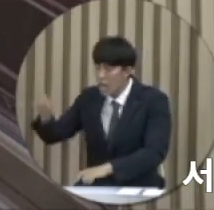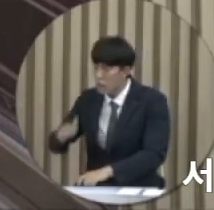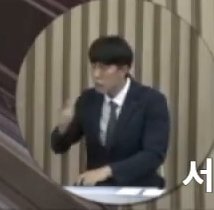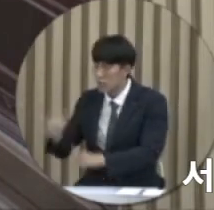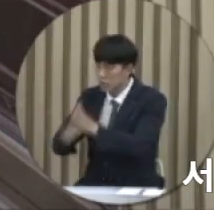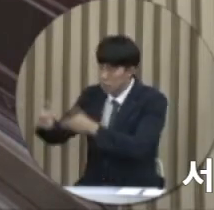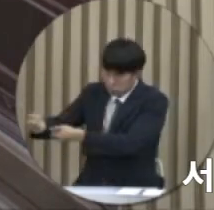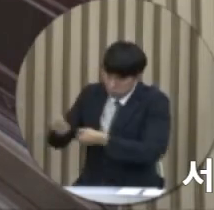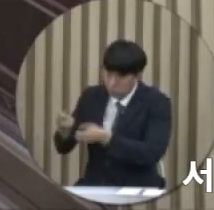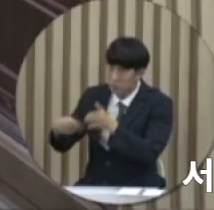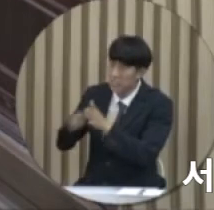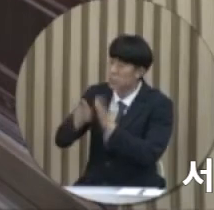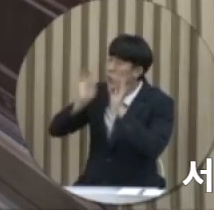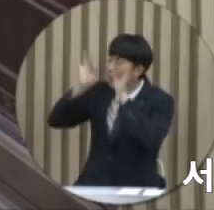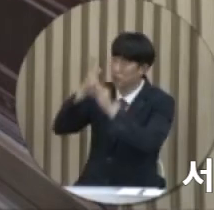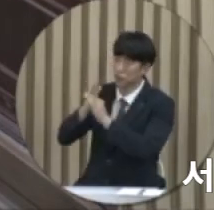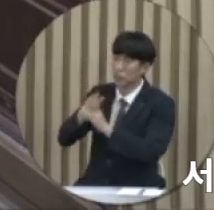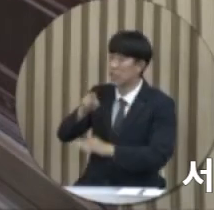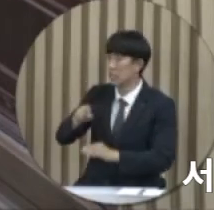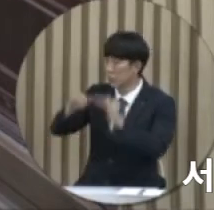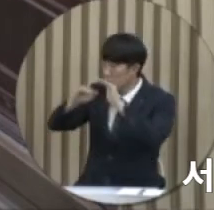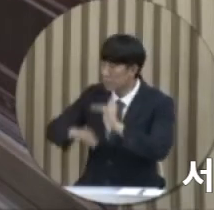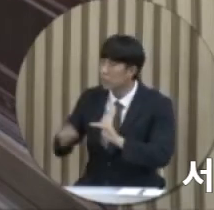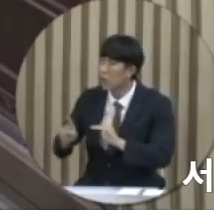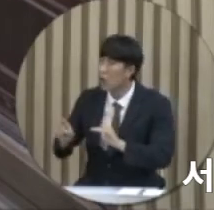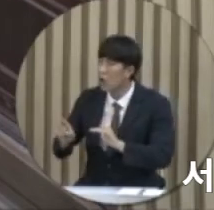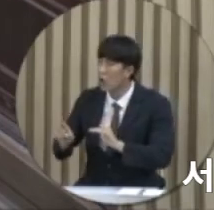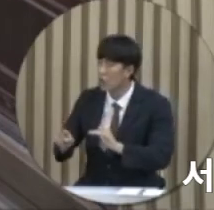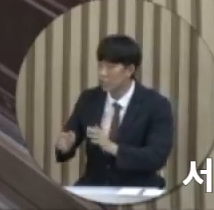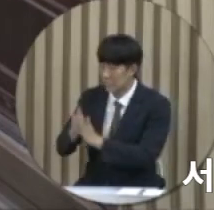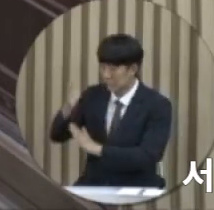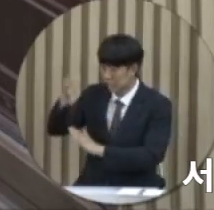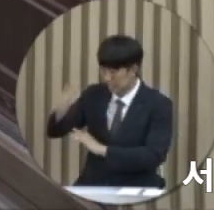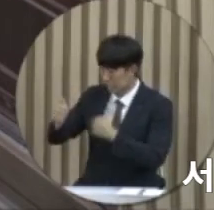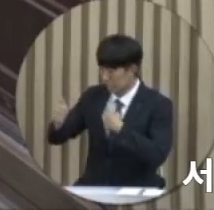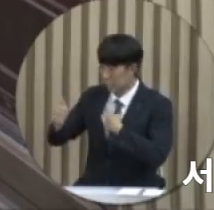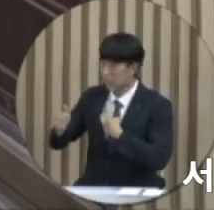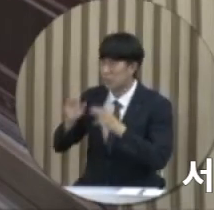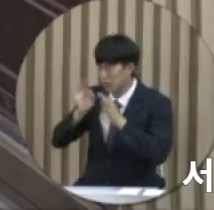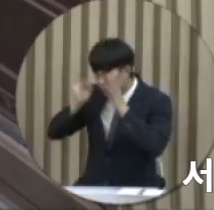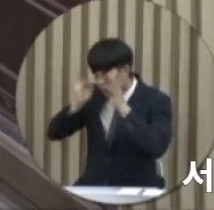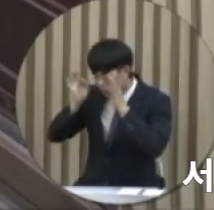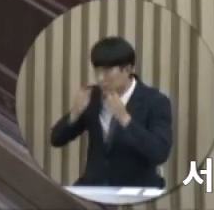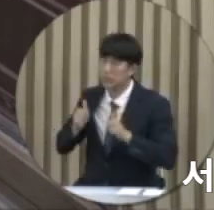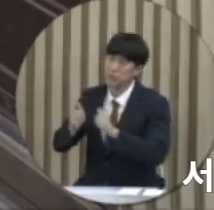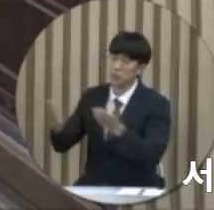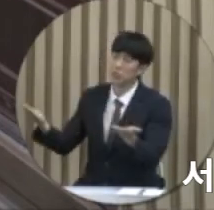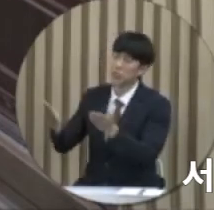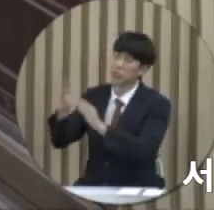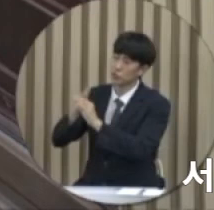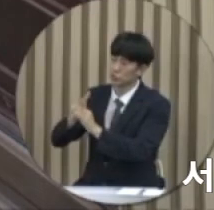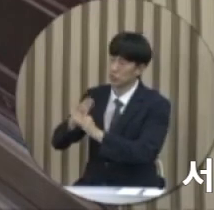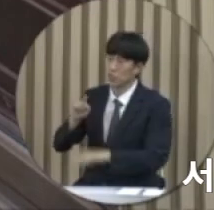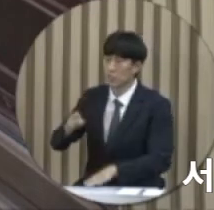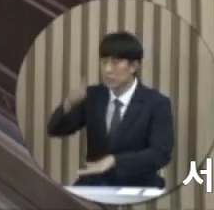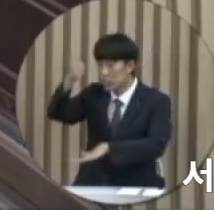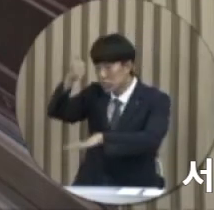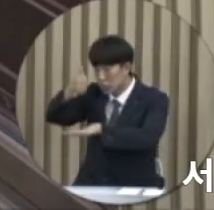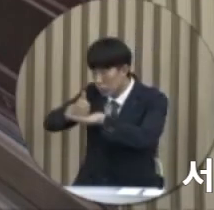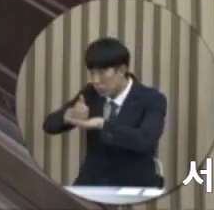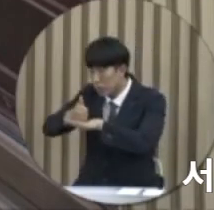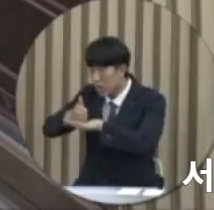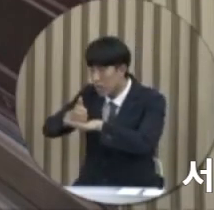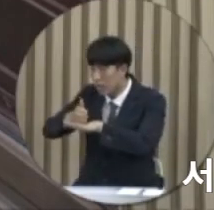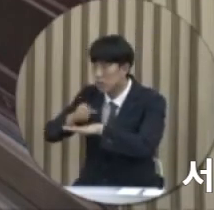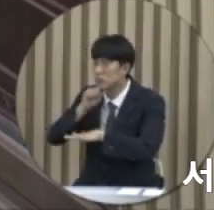하고 이 과정에 최대한 시장으로서 충실히 하고 있습니다. 근데 그 나온 결과물이 제 스스로도